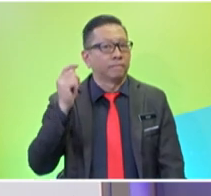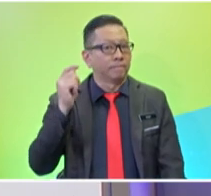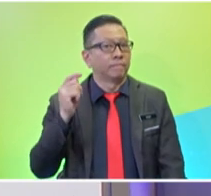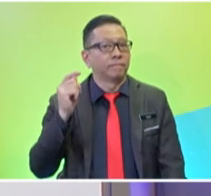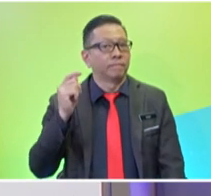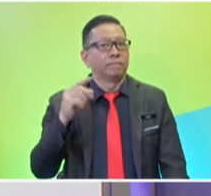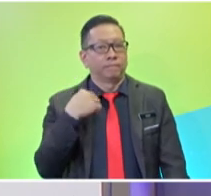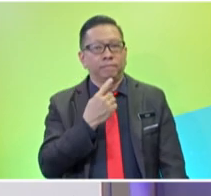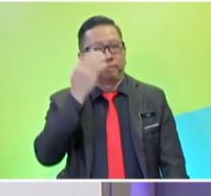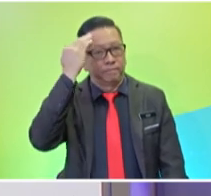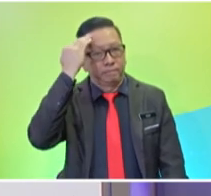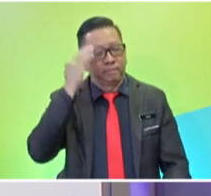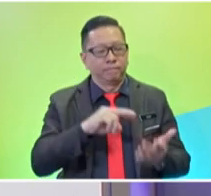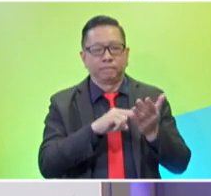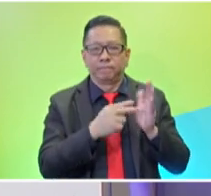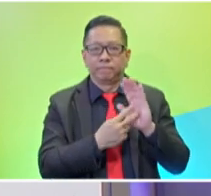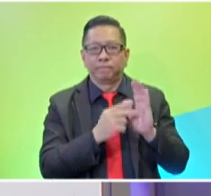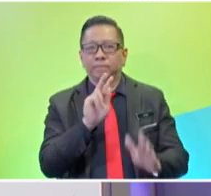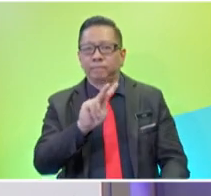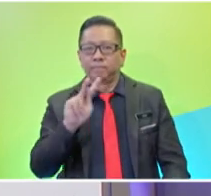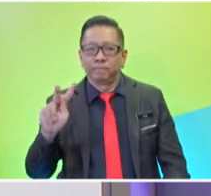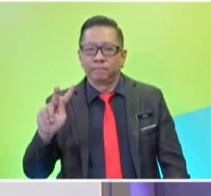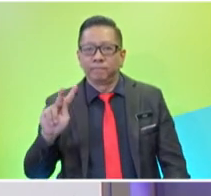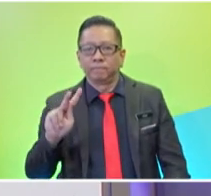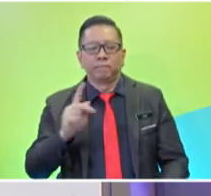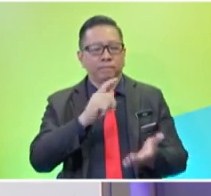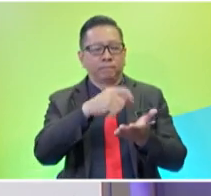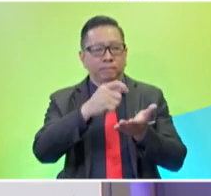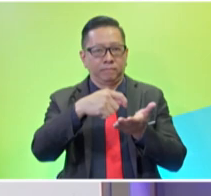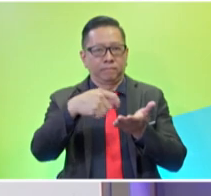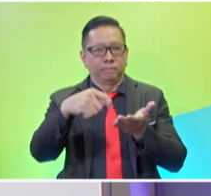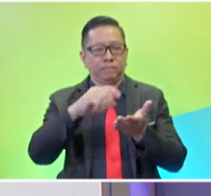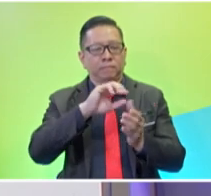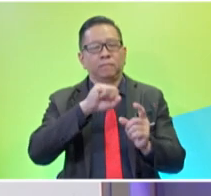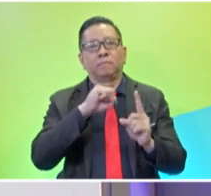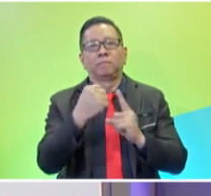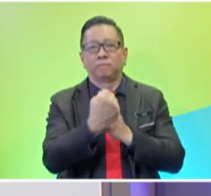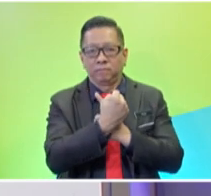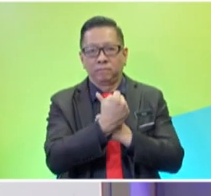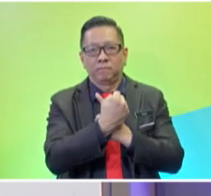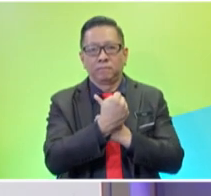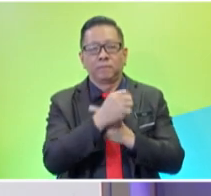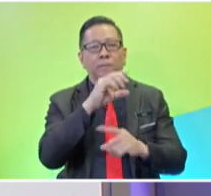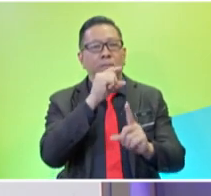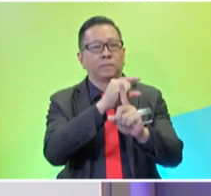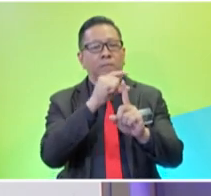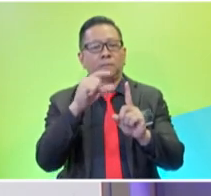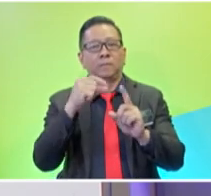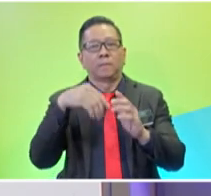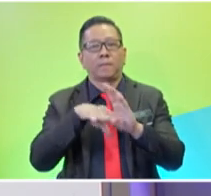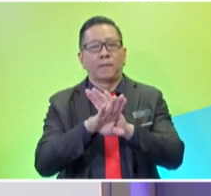tahu definisi keadaan adalah kita dapat menulis sesuatu nisbah itu dalam bentuk pecahan